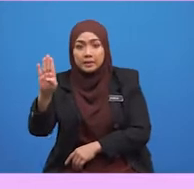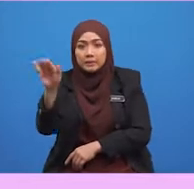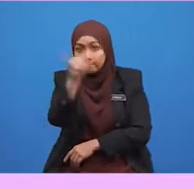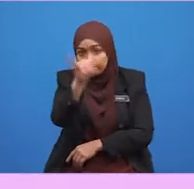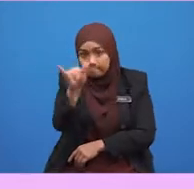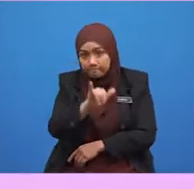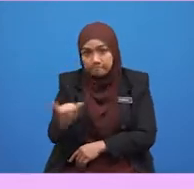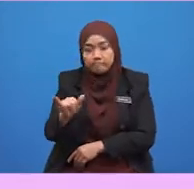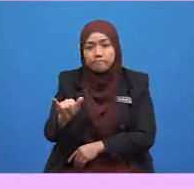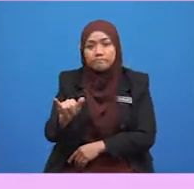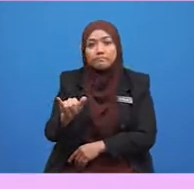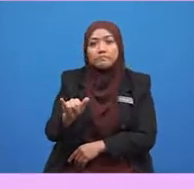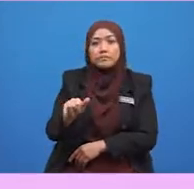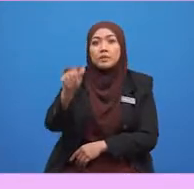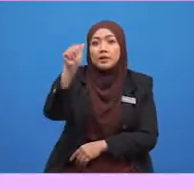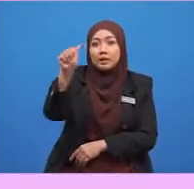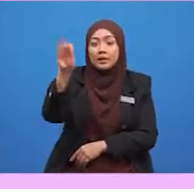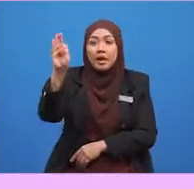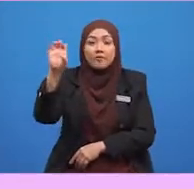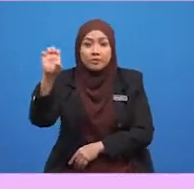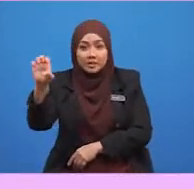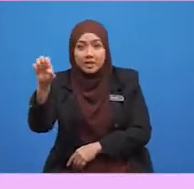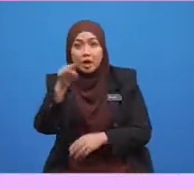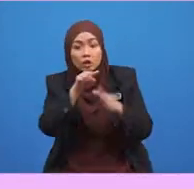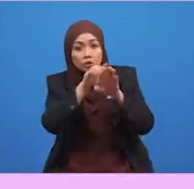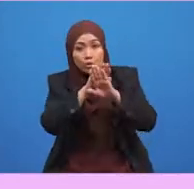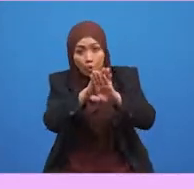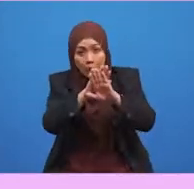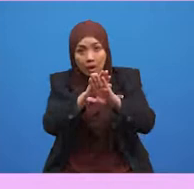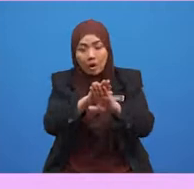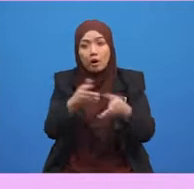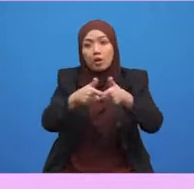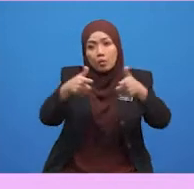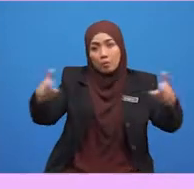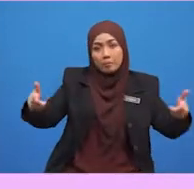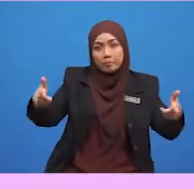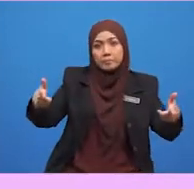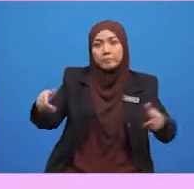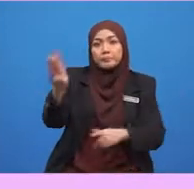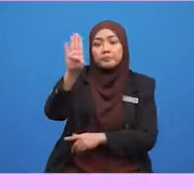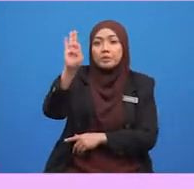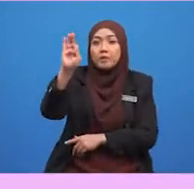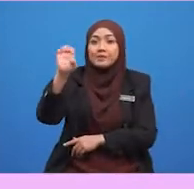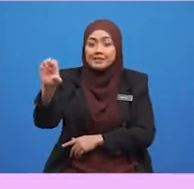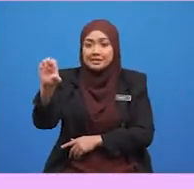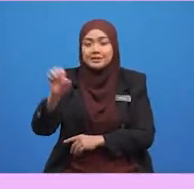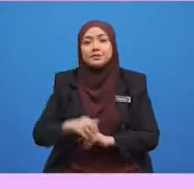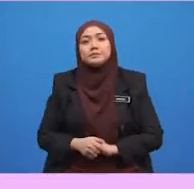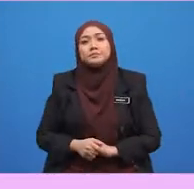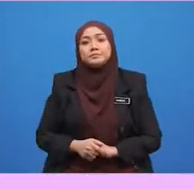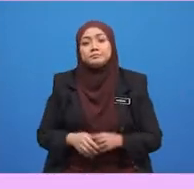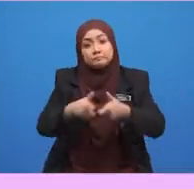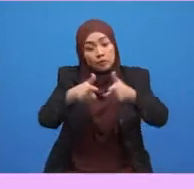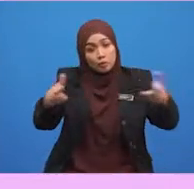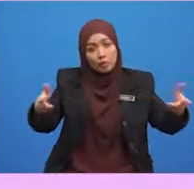luas segitiga AFE tolak luas segitiga BFE. Luas